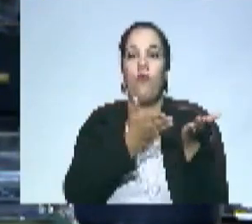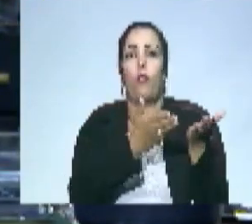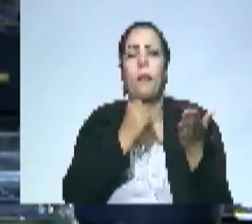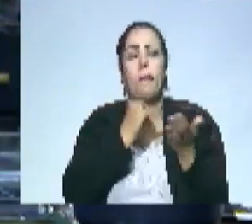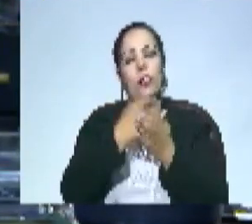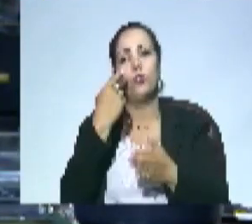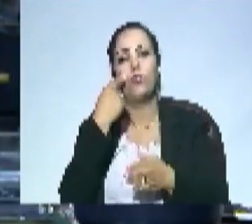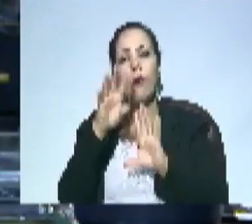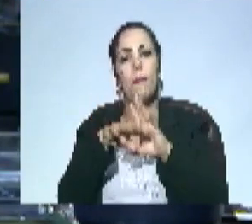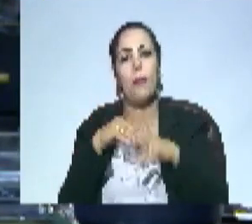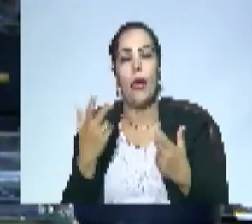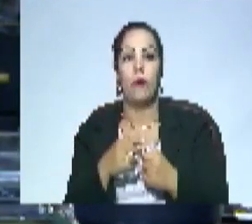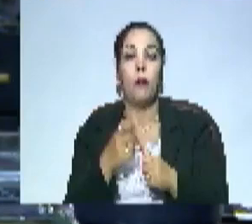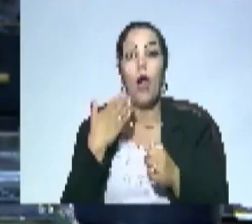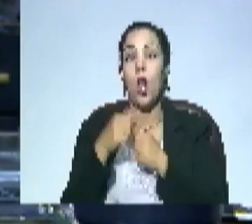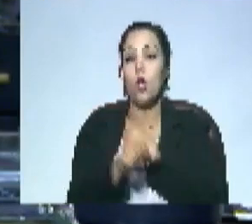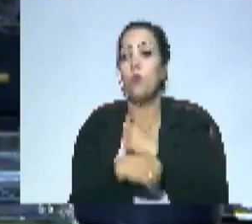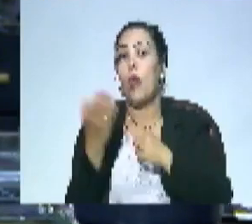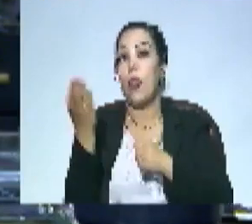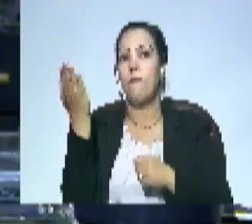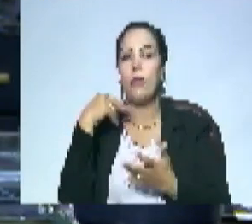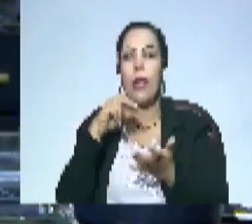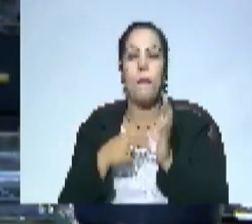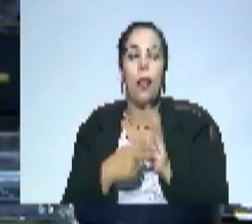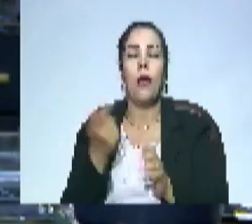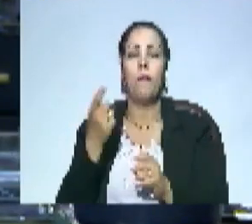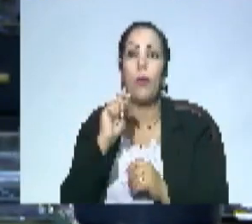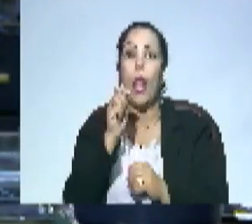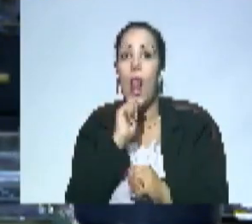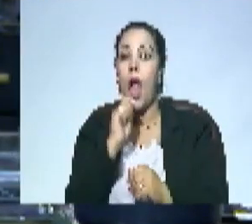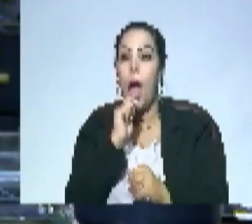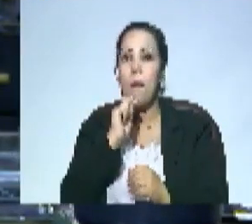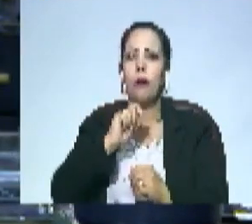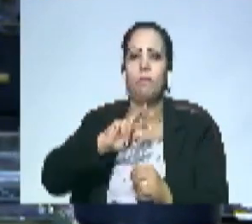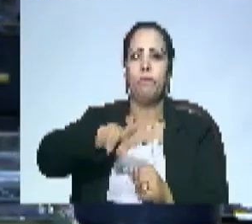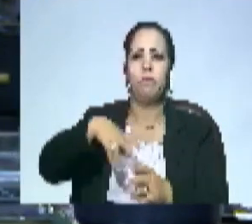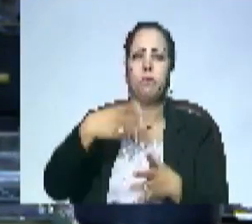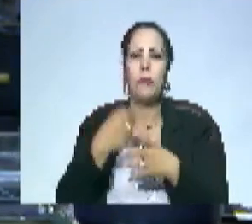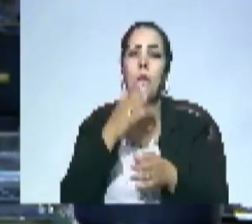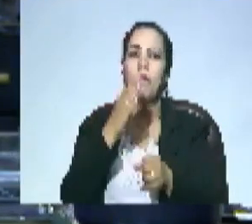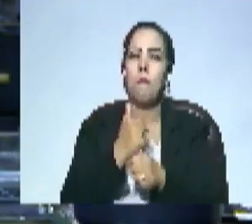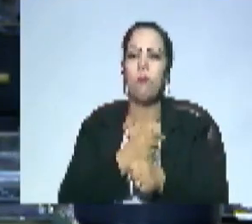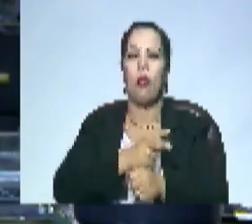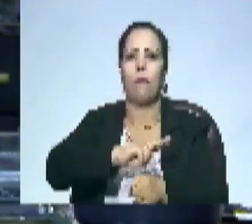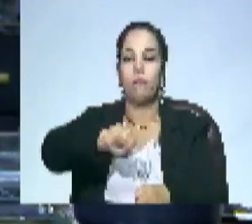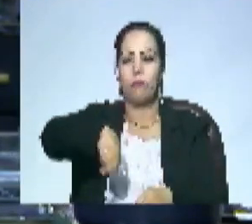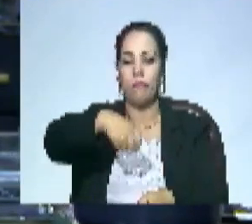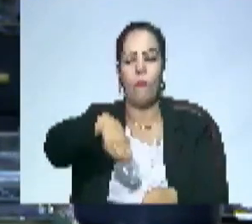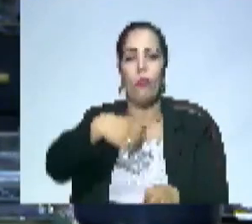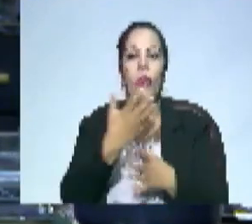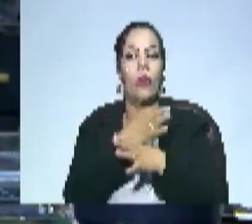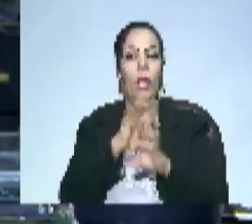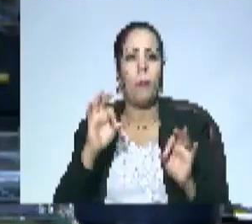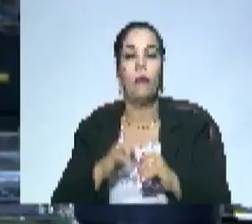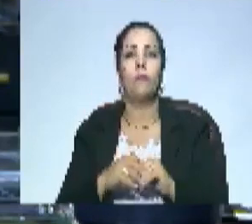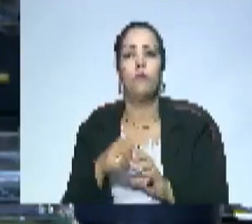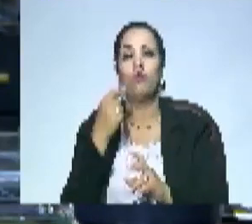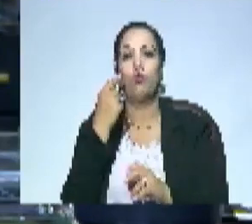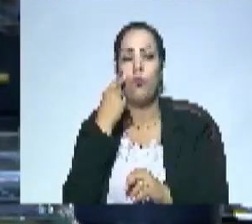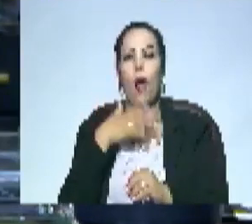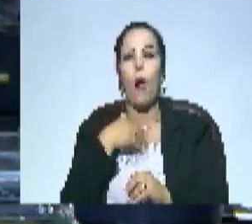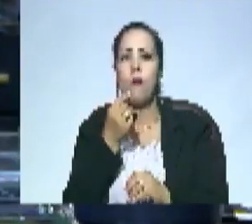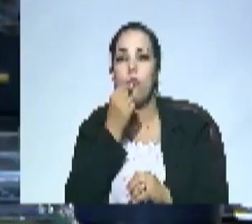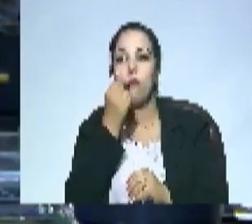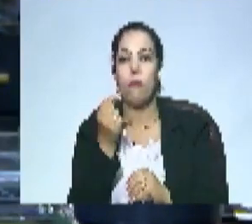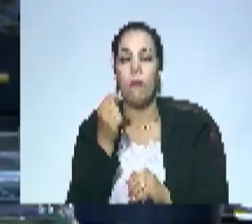ازاي احنا المره اللي فاتت عصق اللحمه بتاعه اللازانيا طيب احنا ممكن بس نطلب